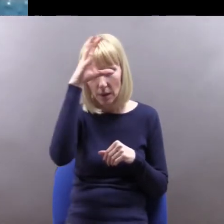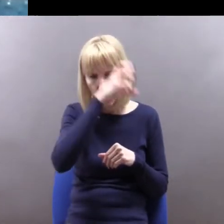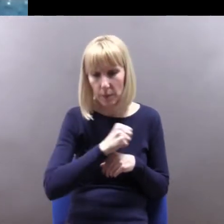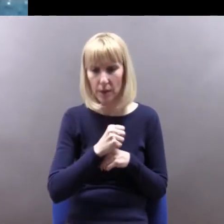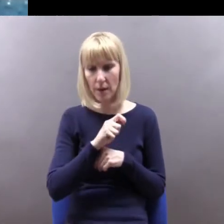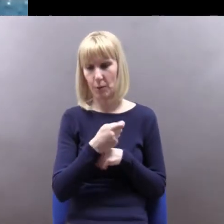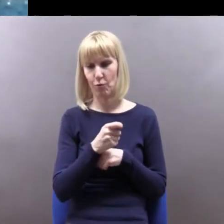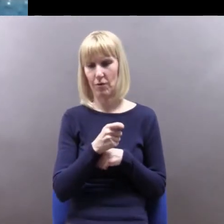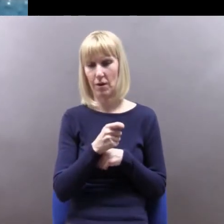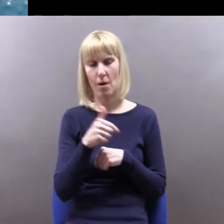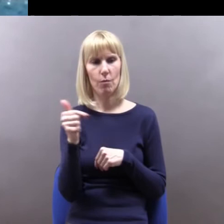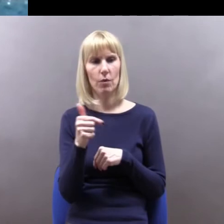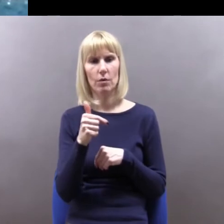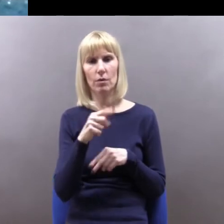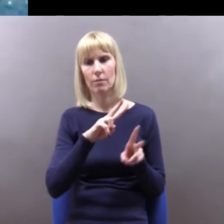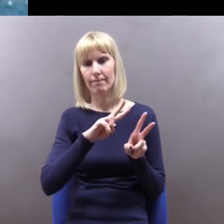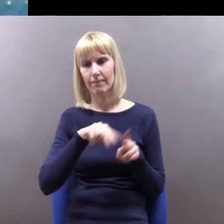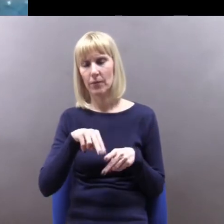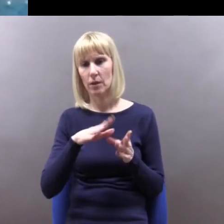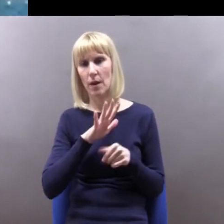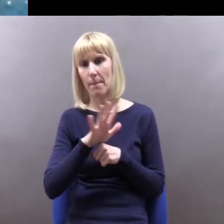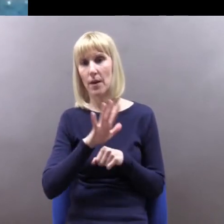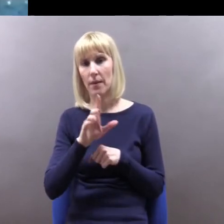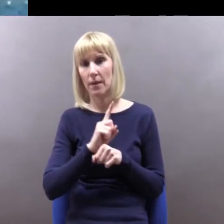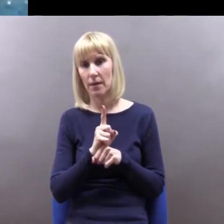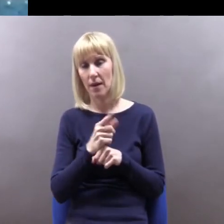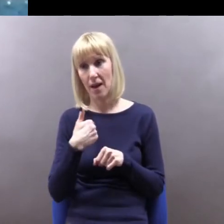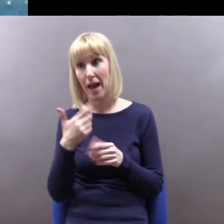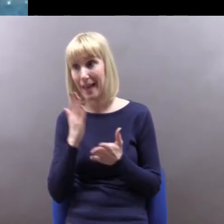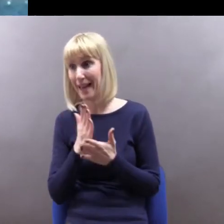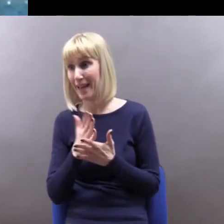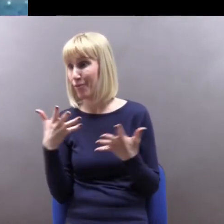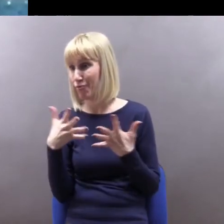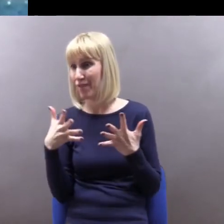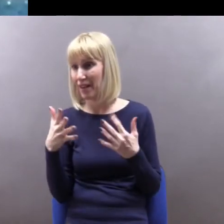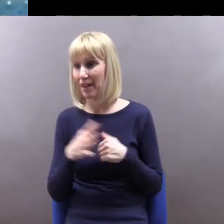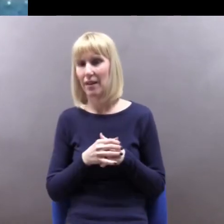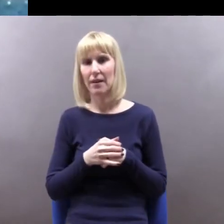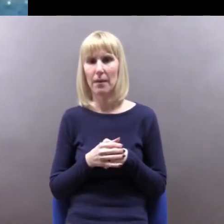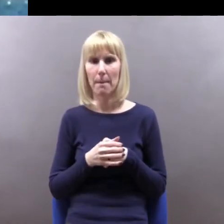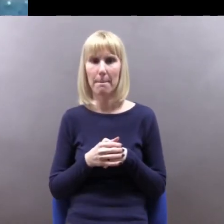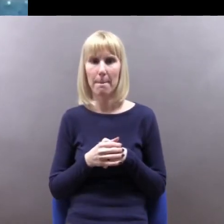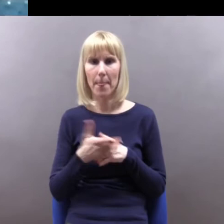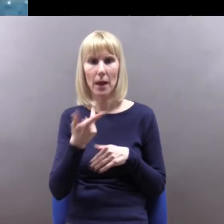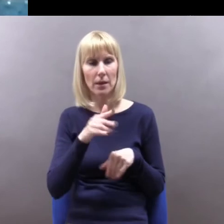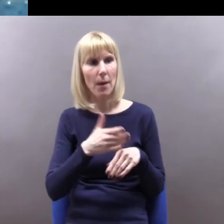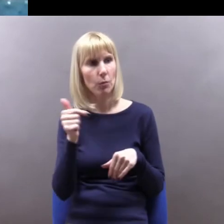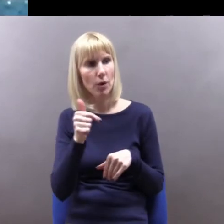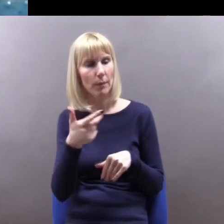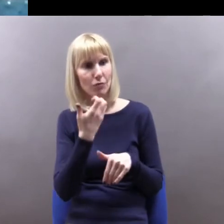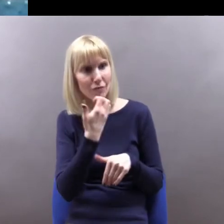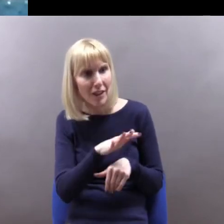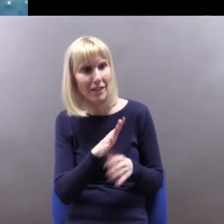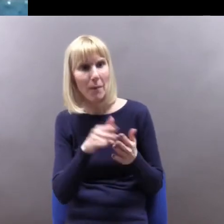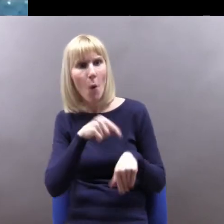po kluczek. I kolejne 15 minut minęło, a ja szłam na egzamin, więc to było na godzinę i musiałam być tam